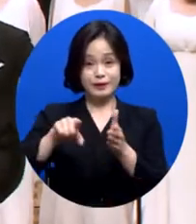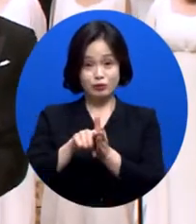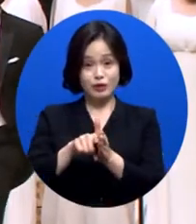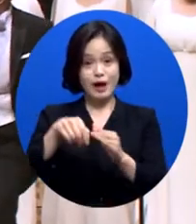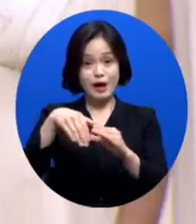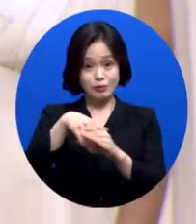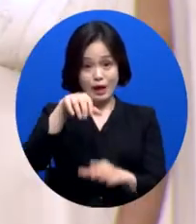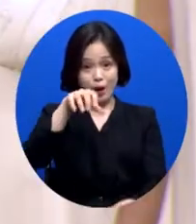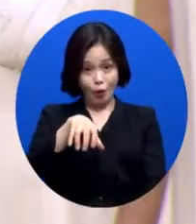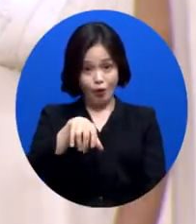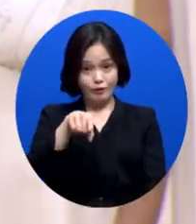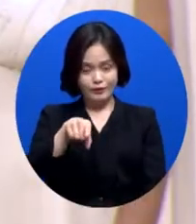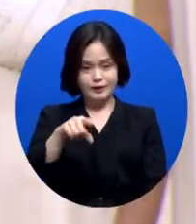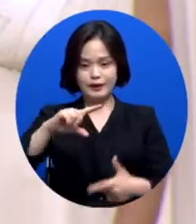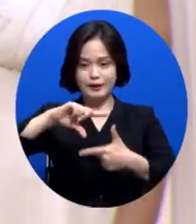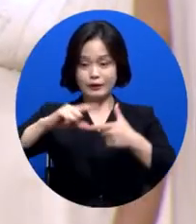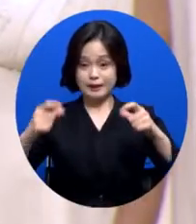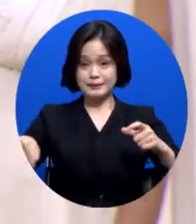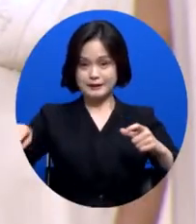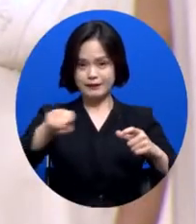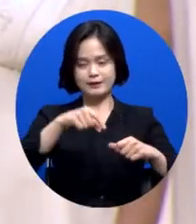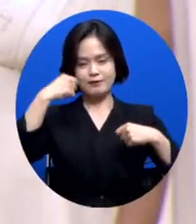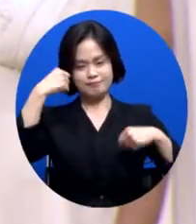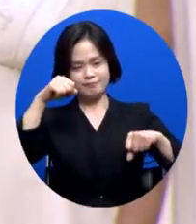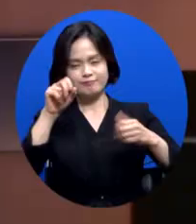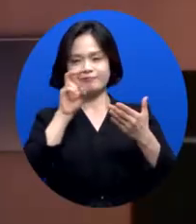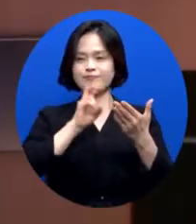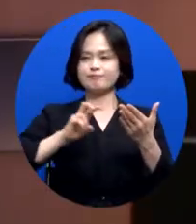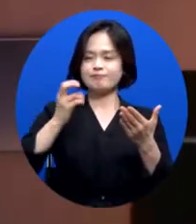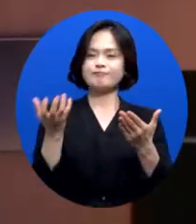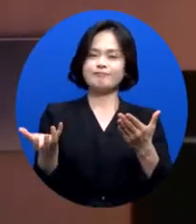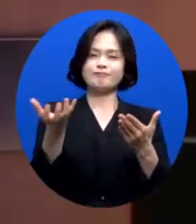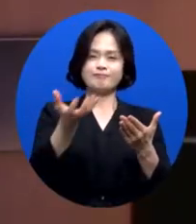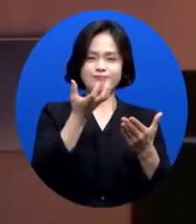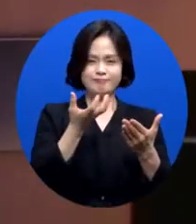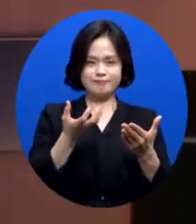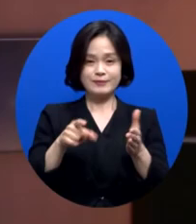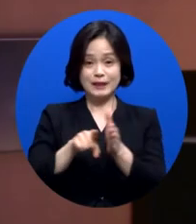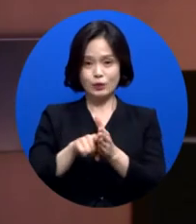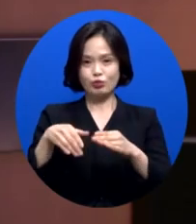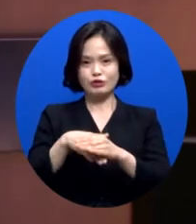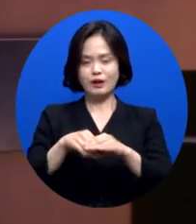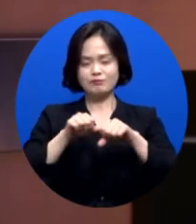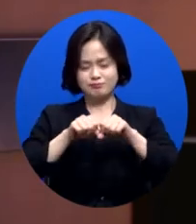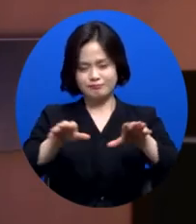기독문화원은 경남 지역에서 다양한 공연을 개최하며 기독문화 형성에 앞장서고 있습니다.